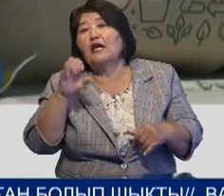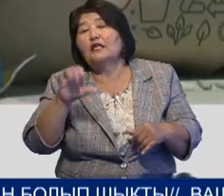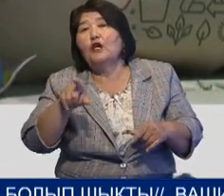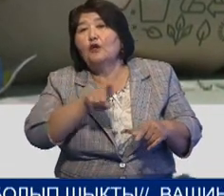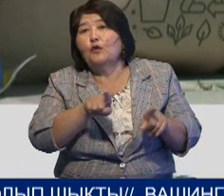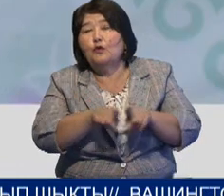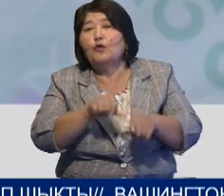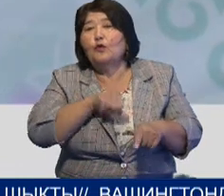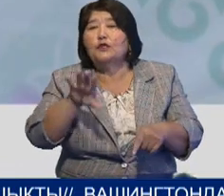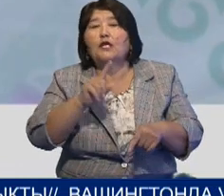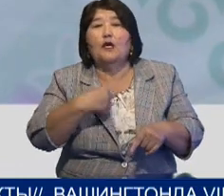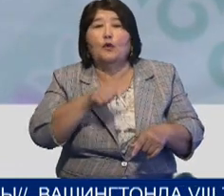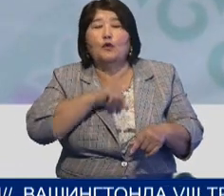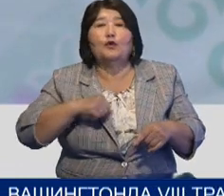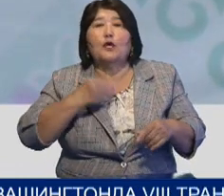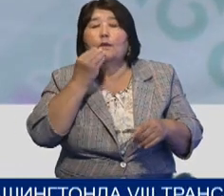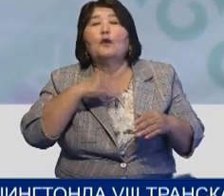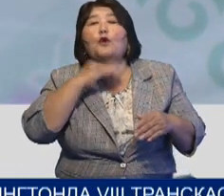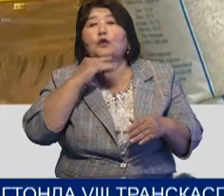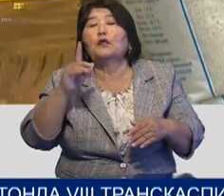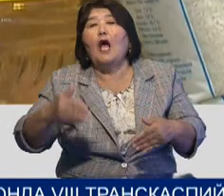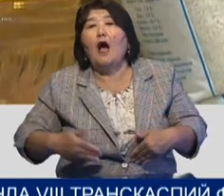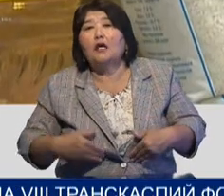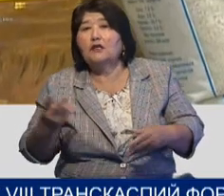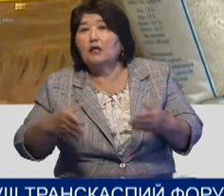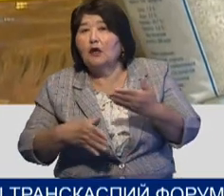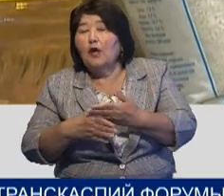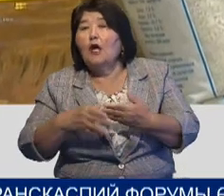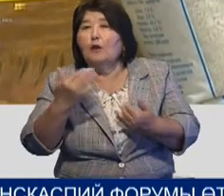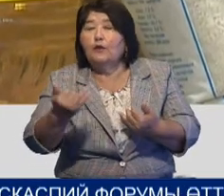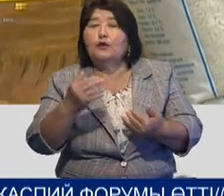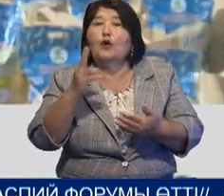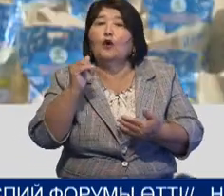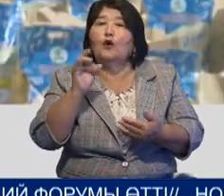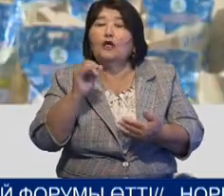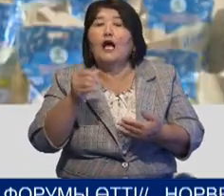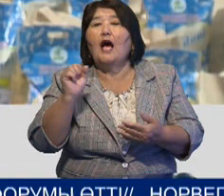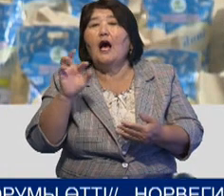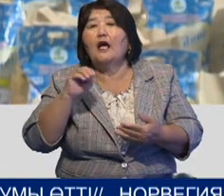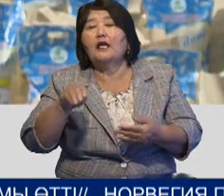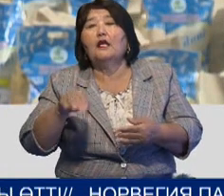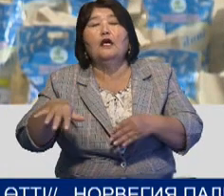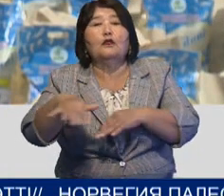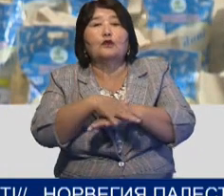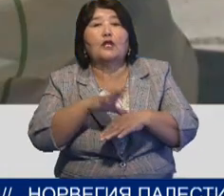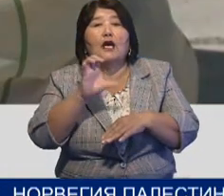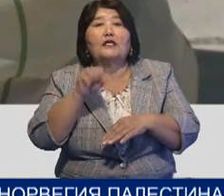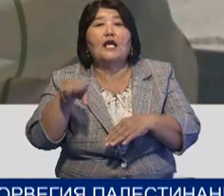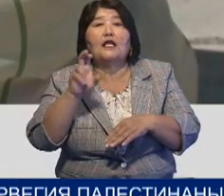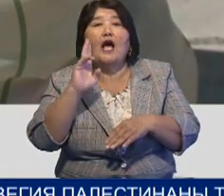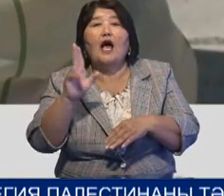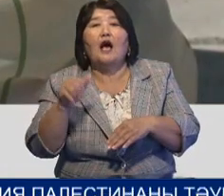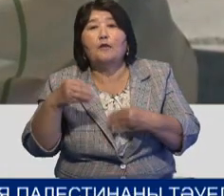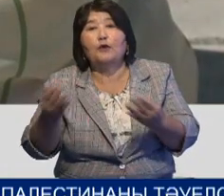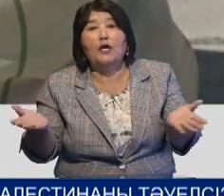тоқ жатып көршісі аш жатқан адам бізден емес деген. Сондай-ақ Құран кәрімнің бірқатар аяттары да жұртқа садақа беруге көмектесуге шақырады.